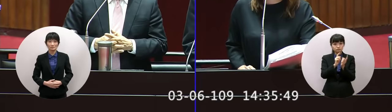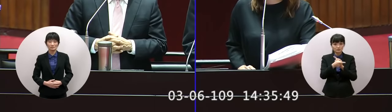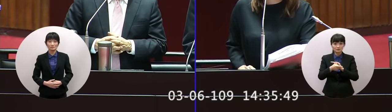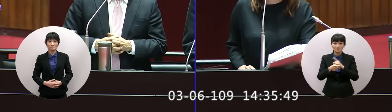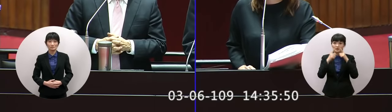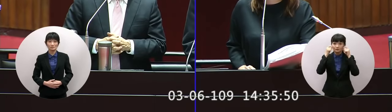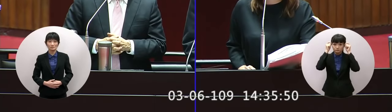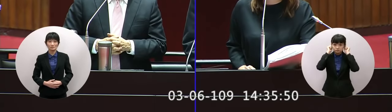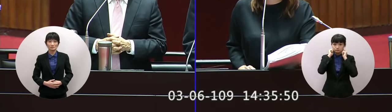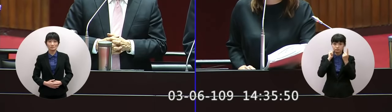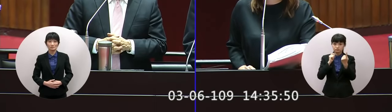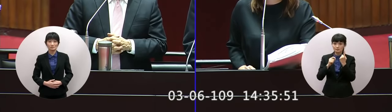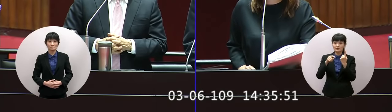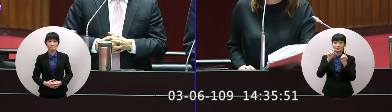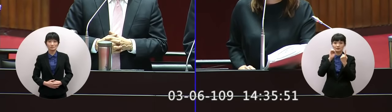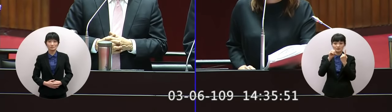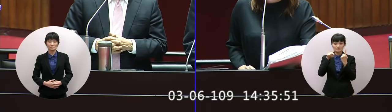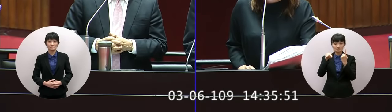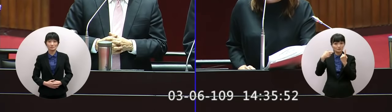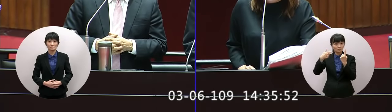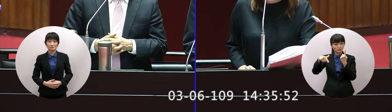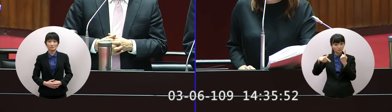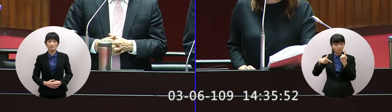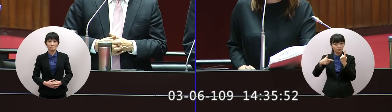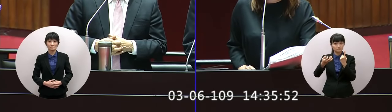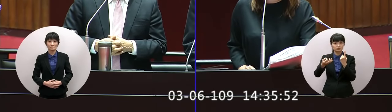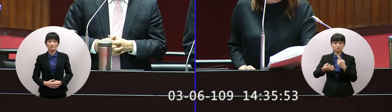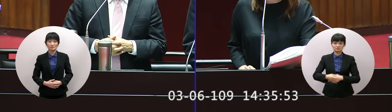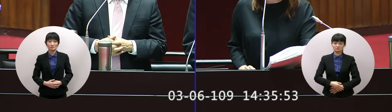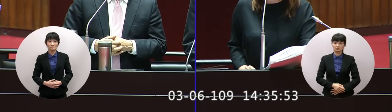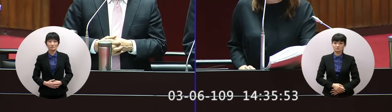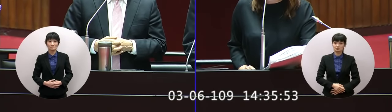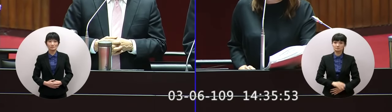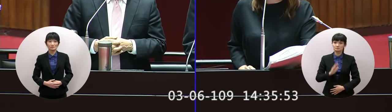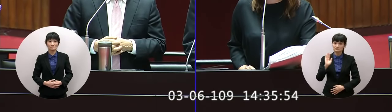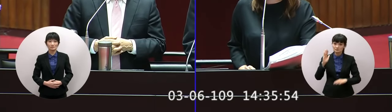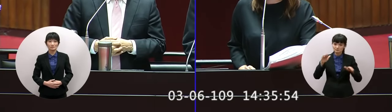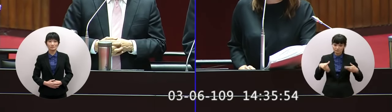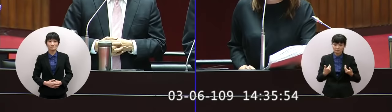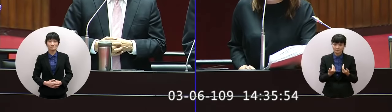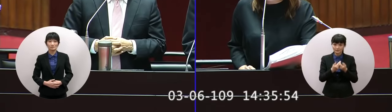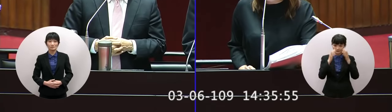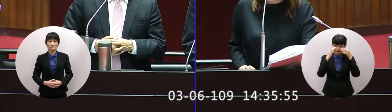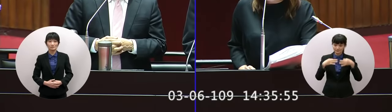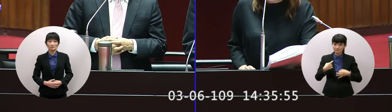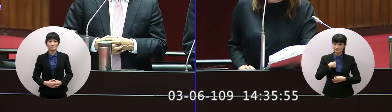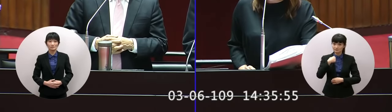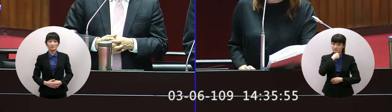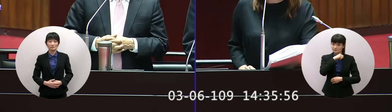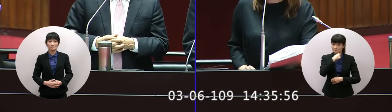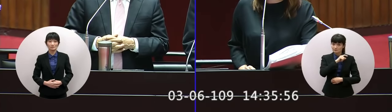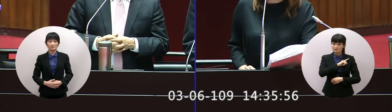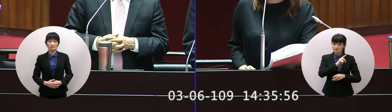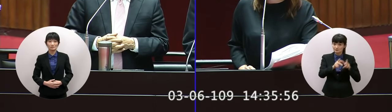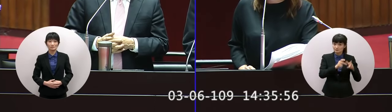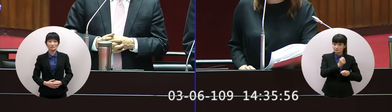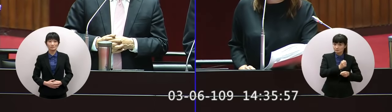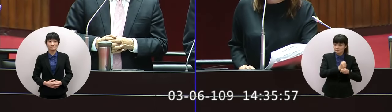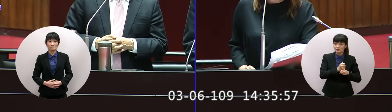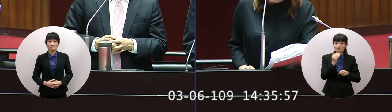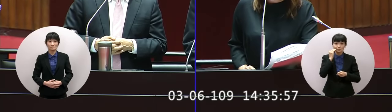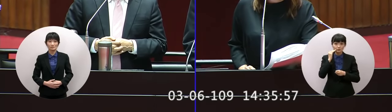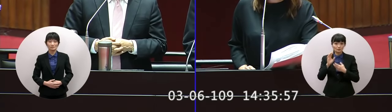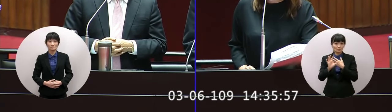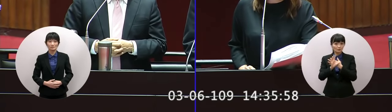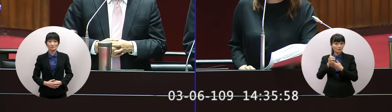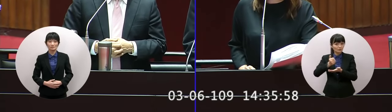要不到0.6块钱。可是反观我们国内厂商生产的口罩，我们以外销日本为